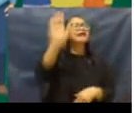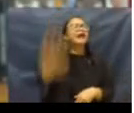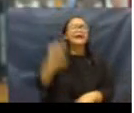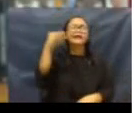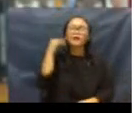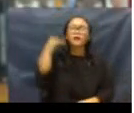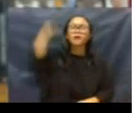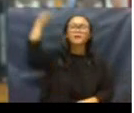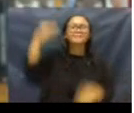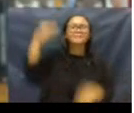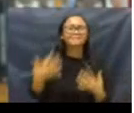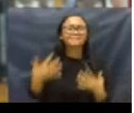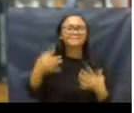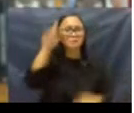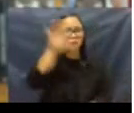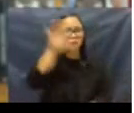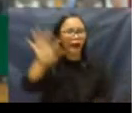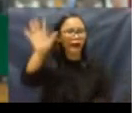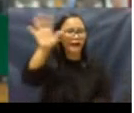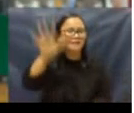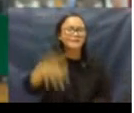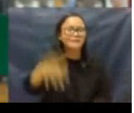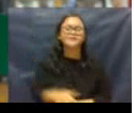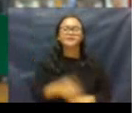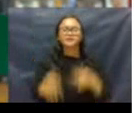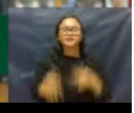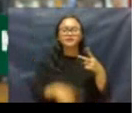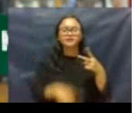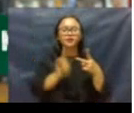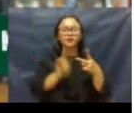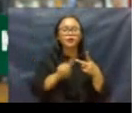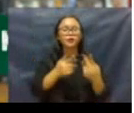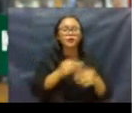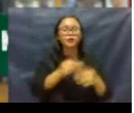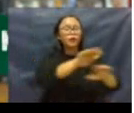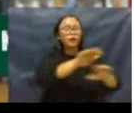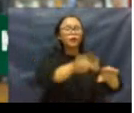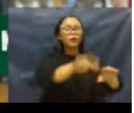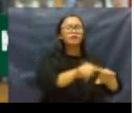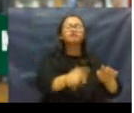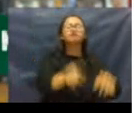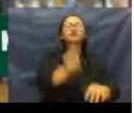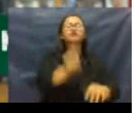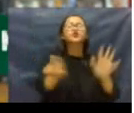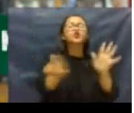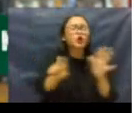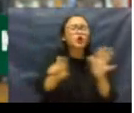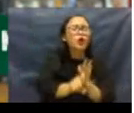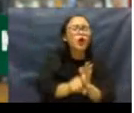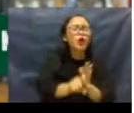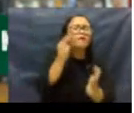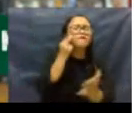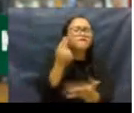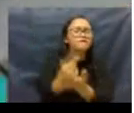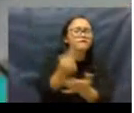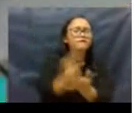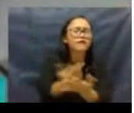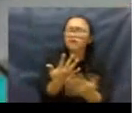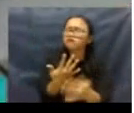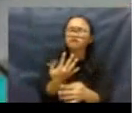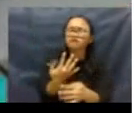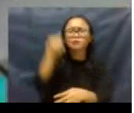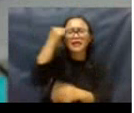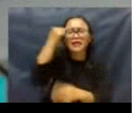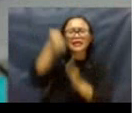dewasa. Tips kedua, murid perlu contoh konkret. Seperti apa sih cara berpikir kritis itu